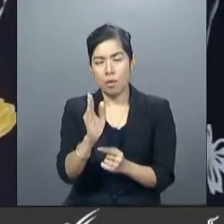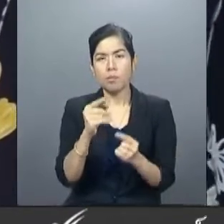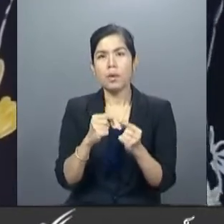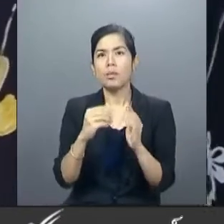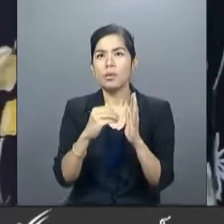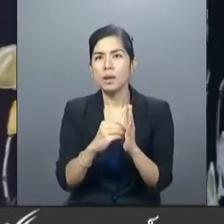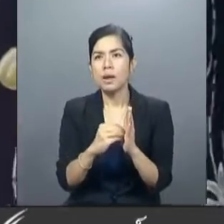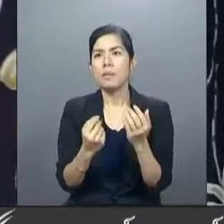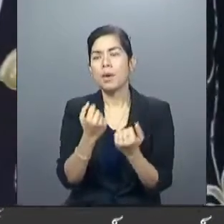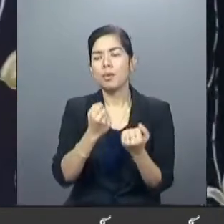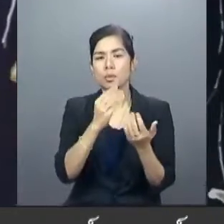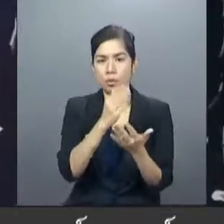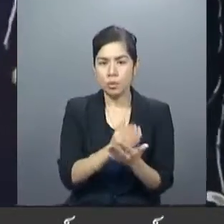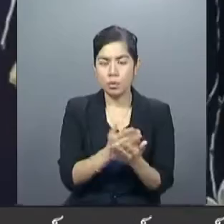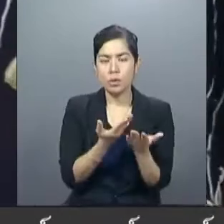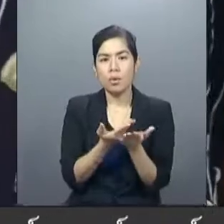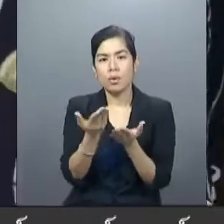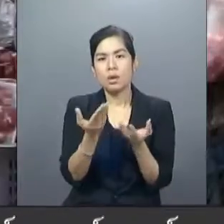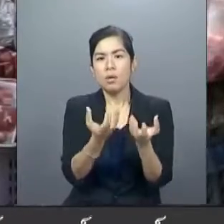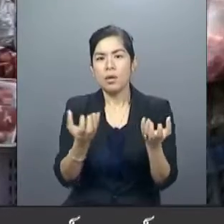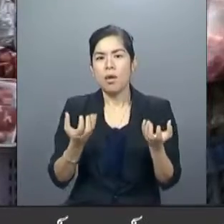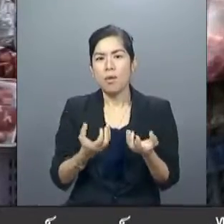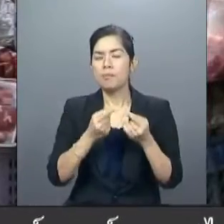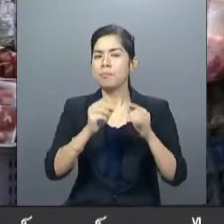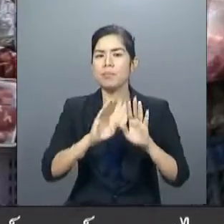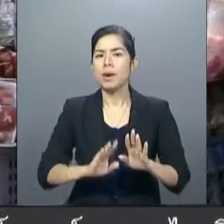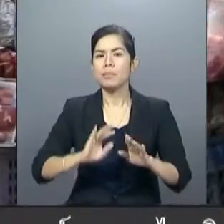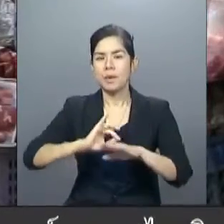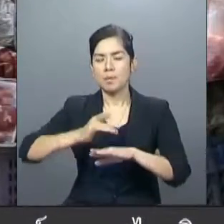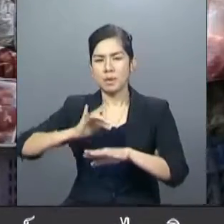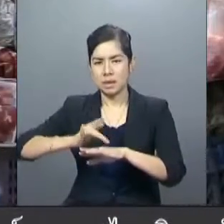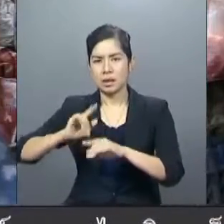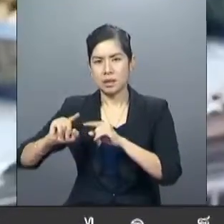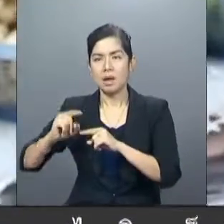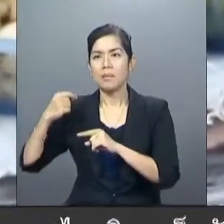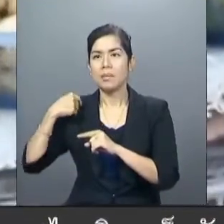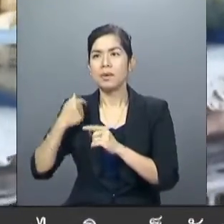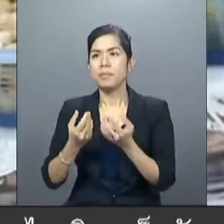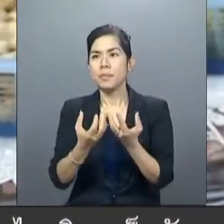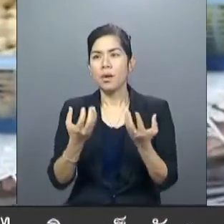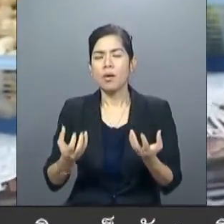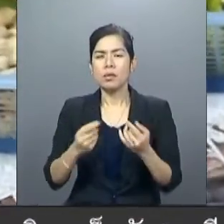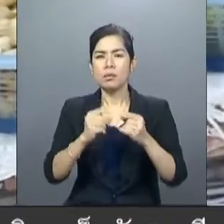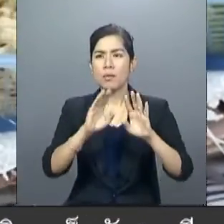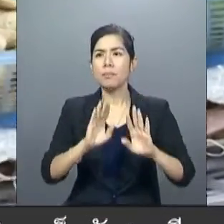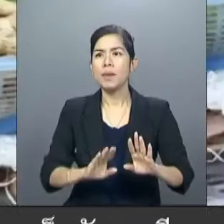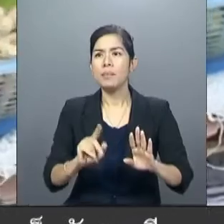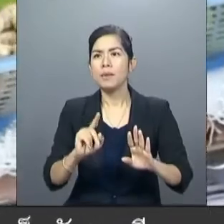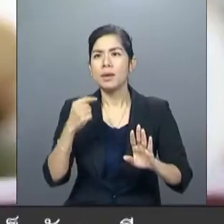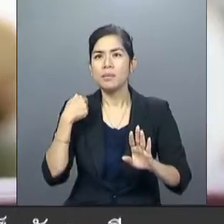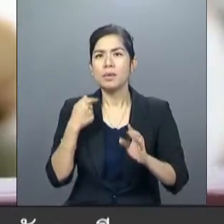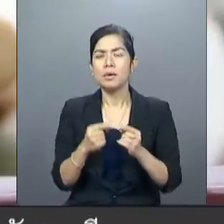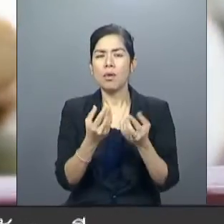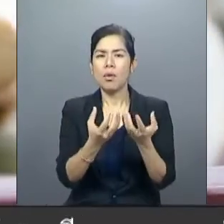อดรถเพื่อลงหาซื้อของป่าพื้นเมืองสินค้าส่วนมากจะเป็นอาหารป่าจำพวกหมากยาง